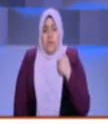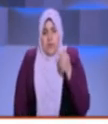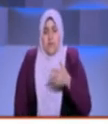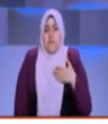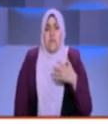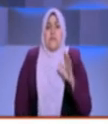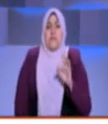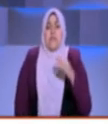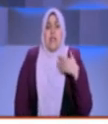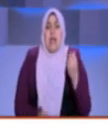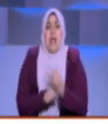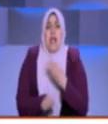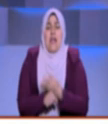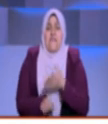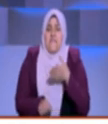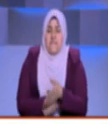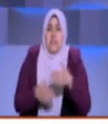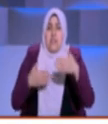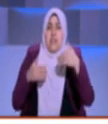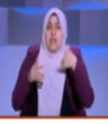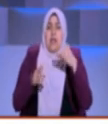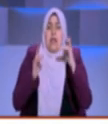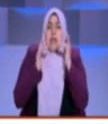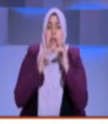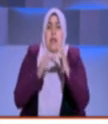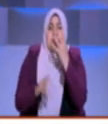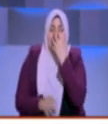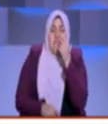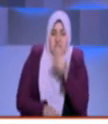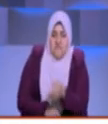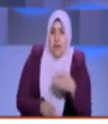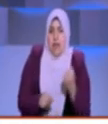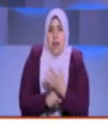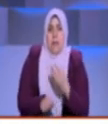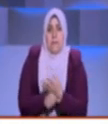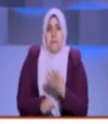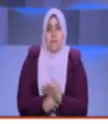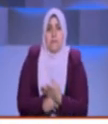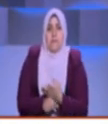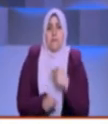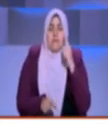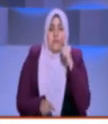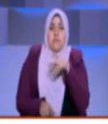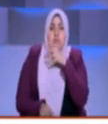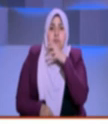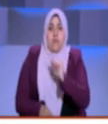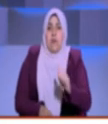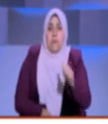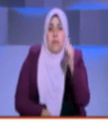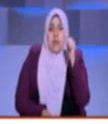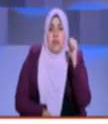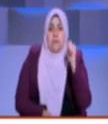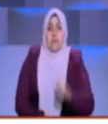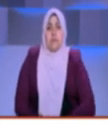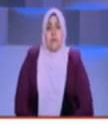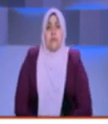بدور الرعاية الصحية. هل هذا الأمر وارد؟ هذا ما يقوله المعارضة الفرنسية بالأمس أحمد. كما